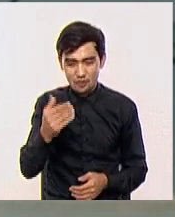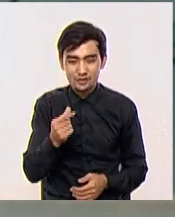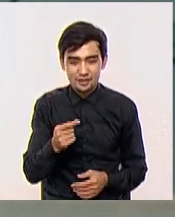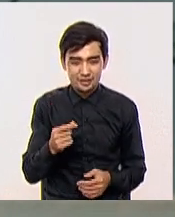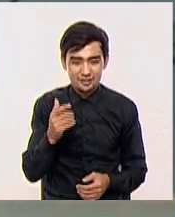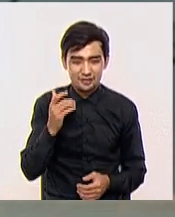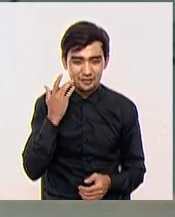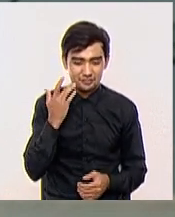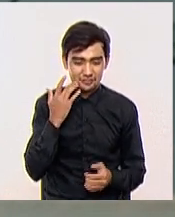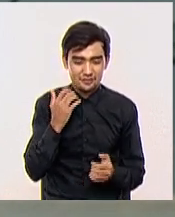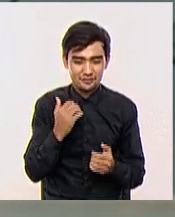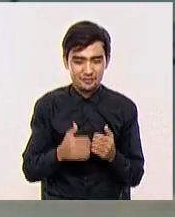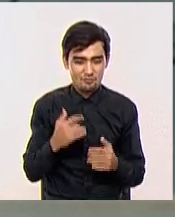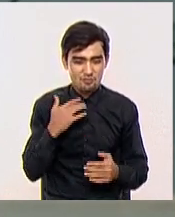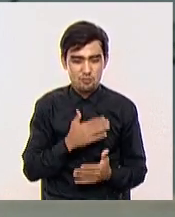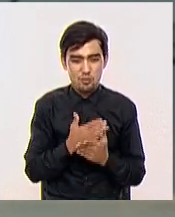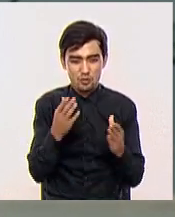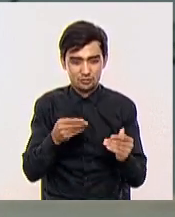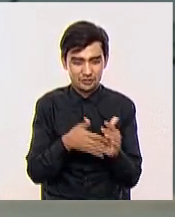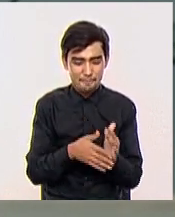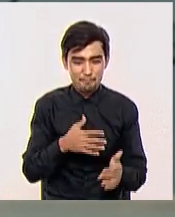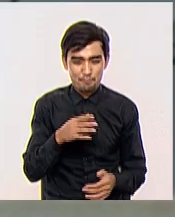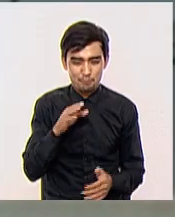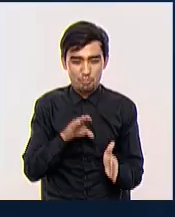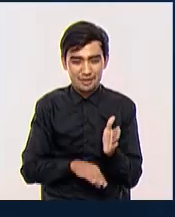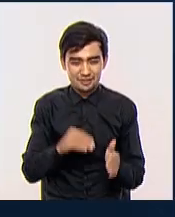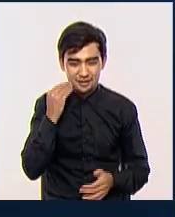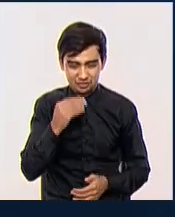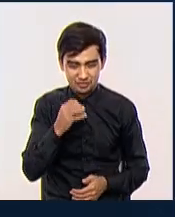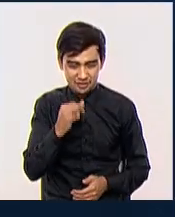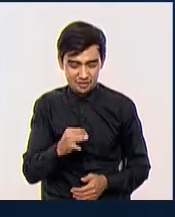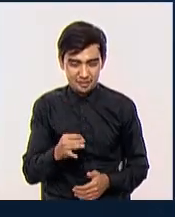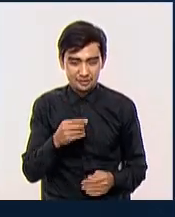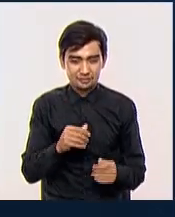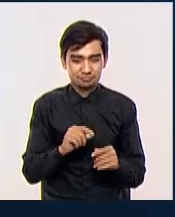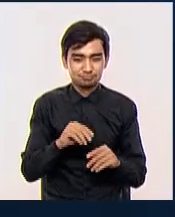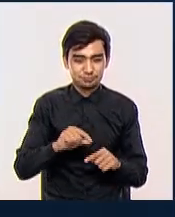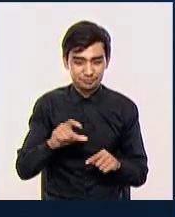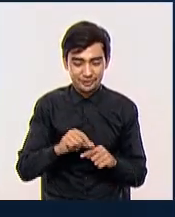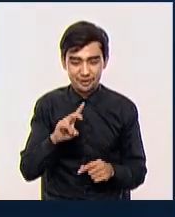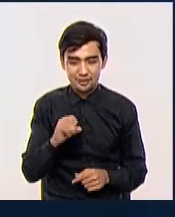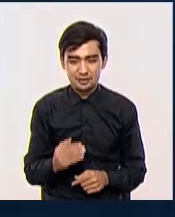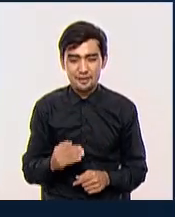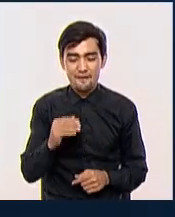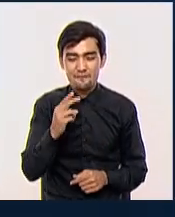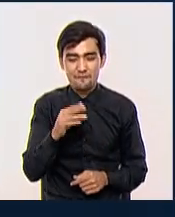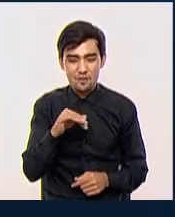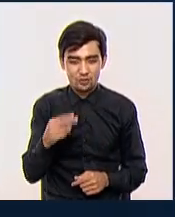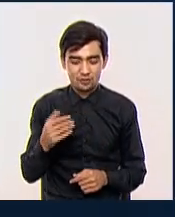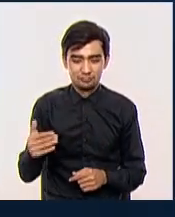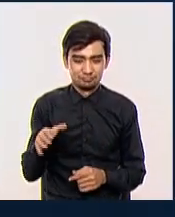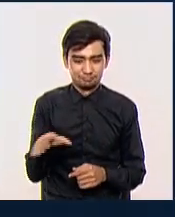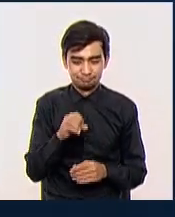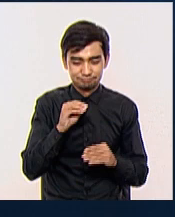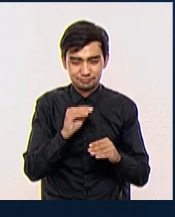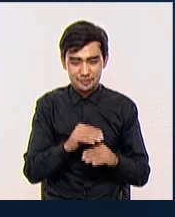көп қаржы сапасыз жұмсалып жатыр. Оның орнын толтыру үшін жылда біз ұлттық қордан республикалық бюджетке